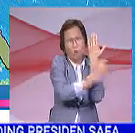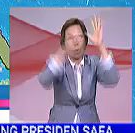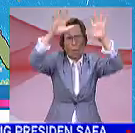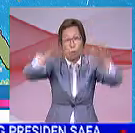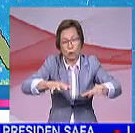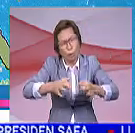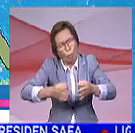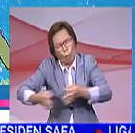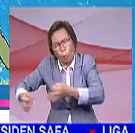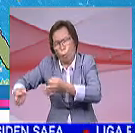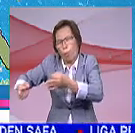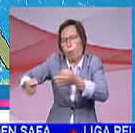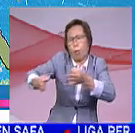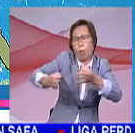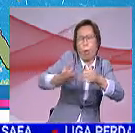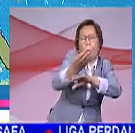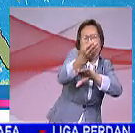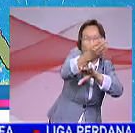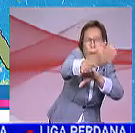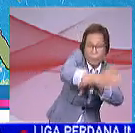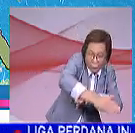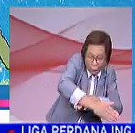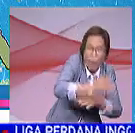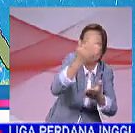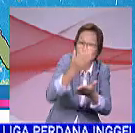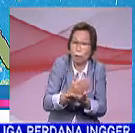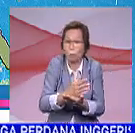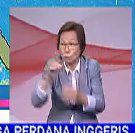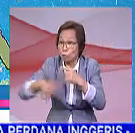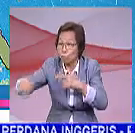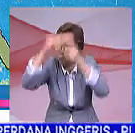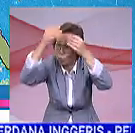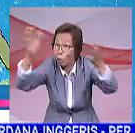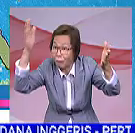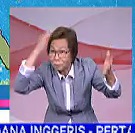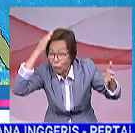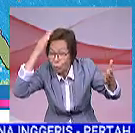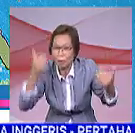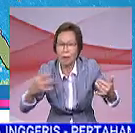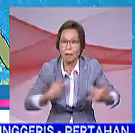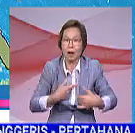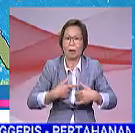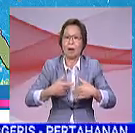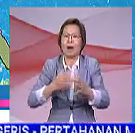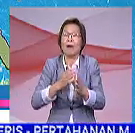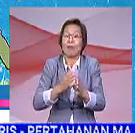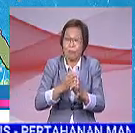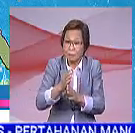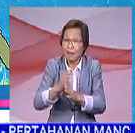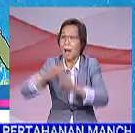boleh berlanjutan sehingga ke lewat petang nanti. Dan seperti sedia maklum, kita kini berada pada fasa monsun barat daya